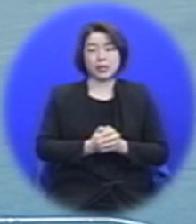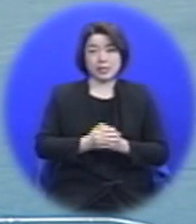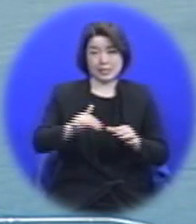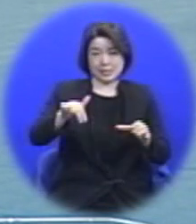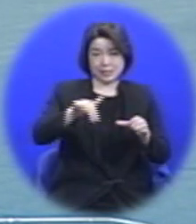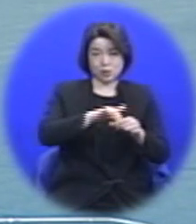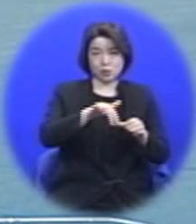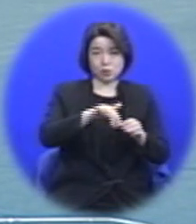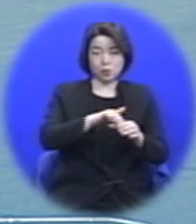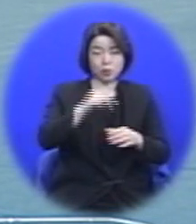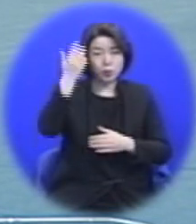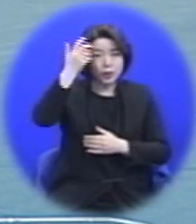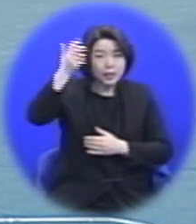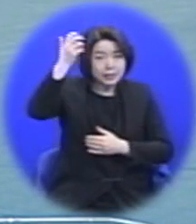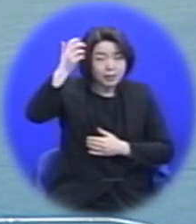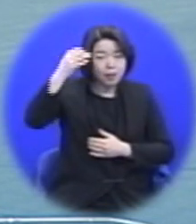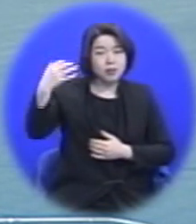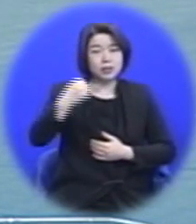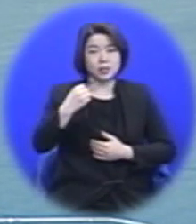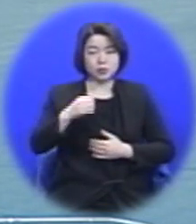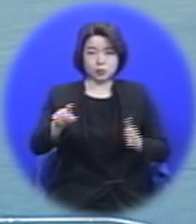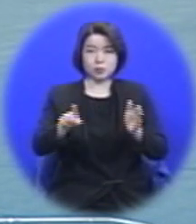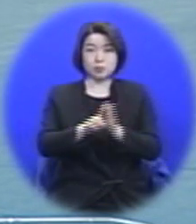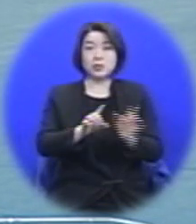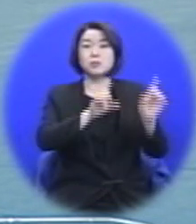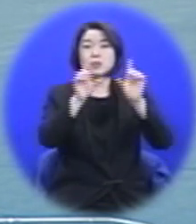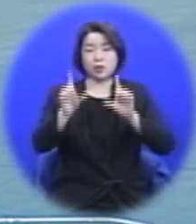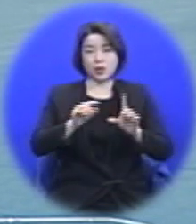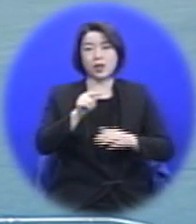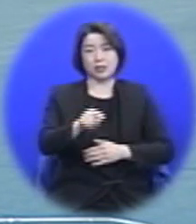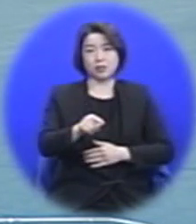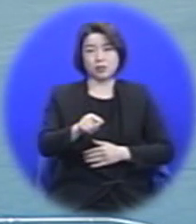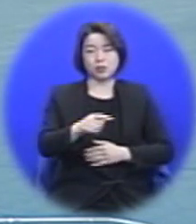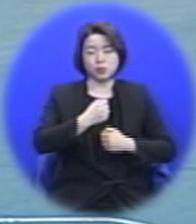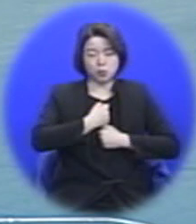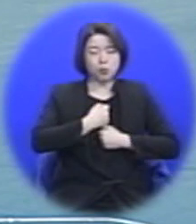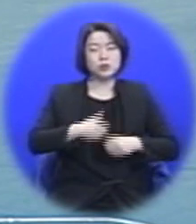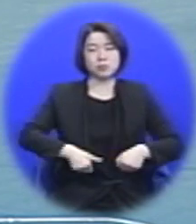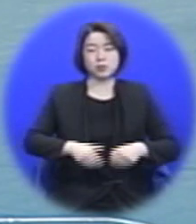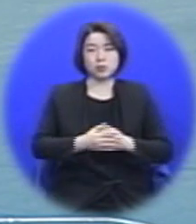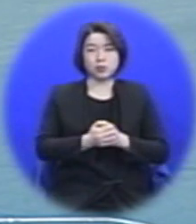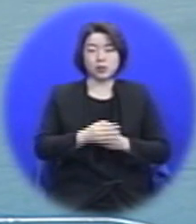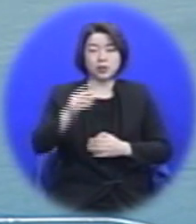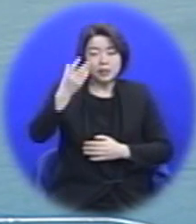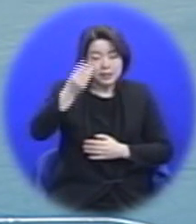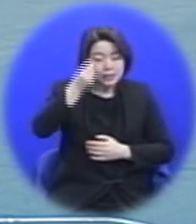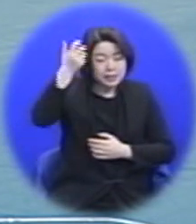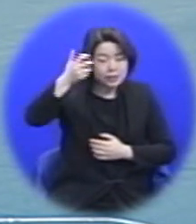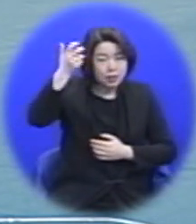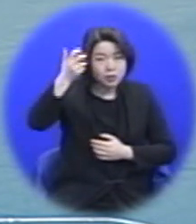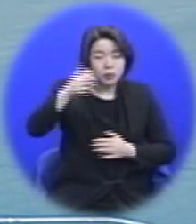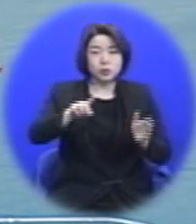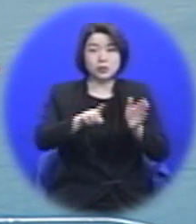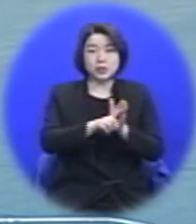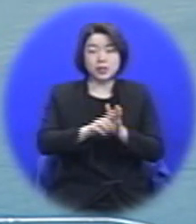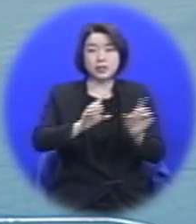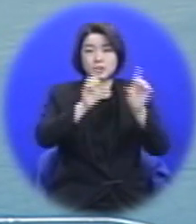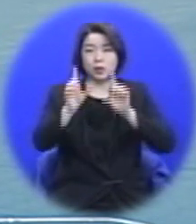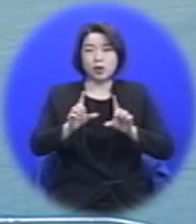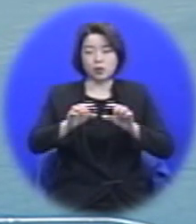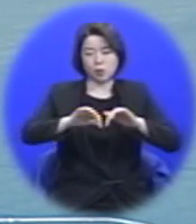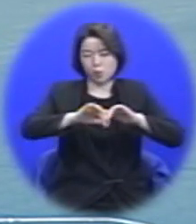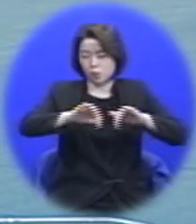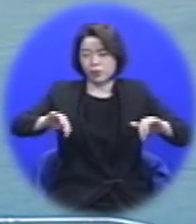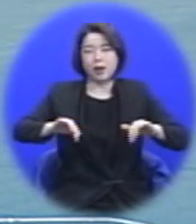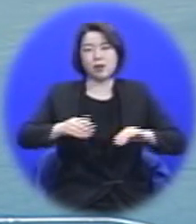종교의 영을 가지고 신앙생활하는 겁니다. 이것은 성령으로 신앙생활하는 것과 완전히 다른